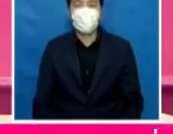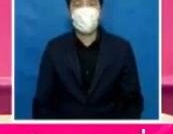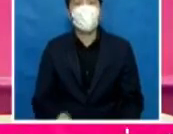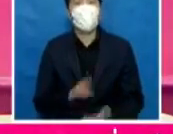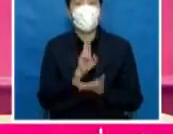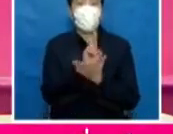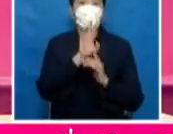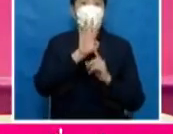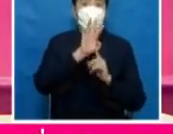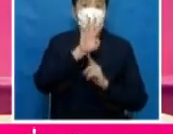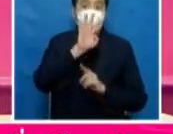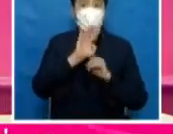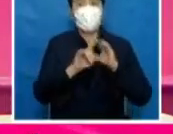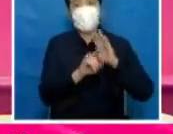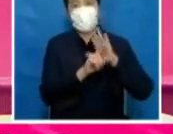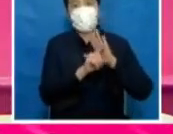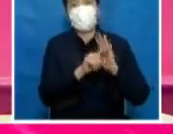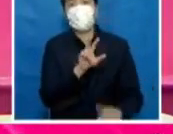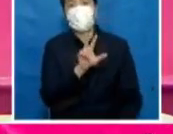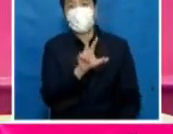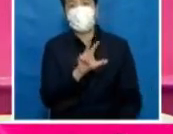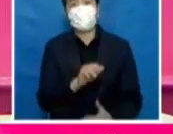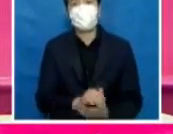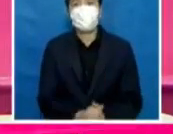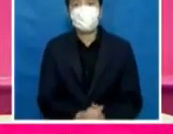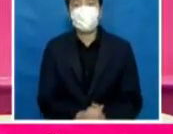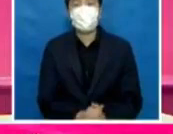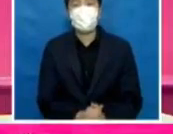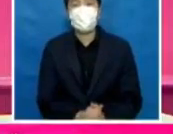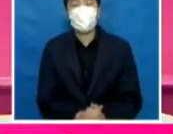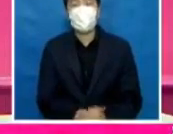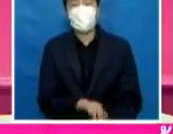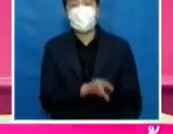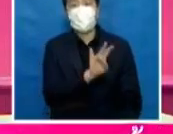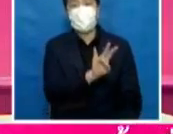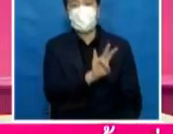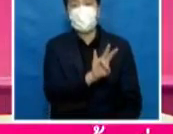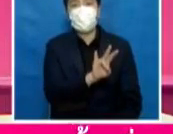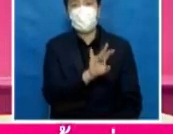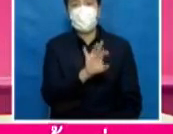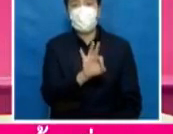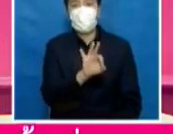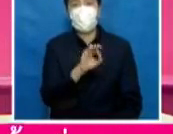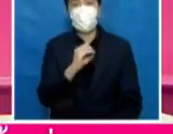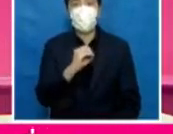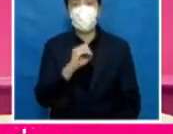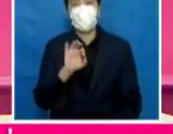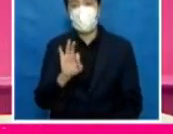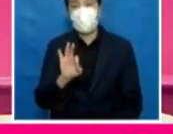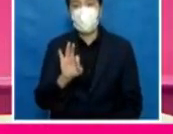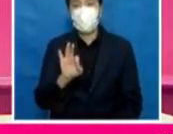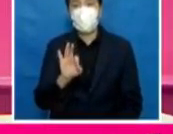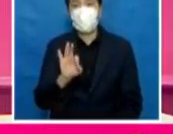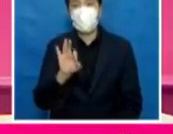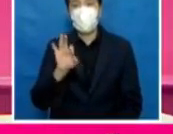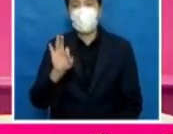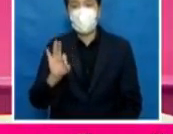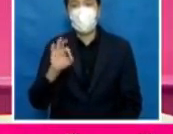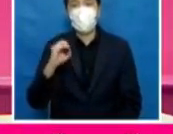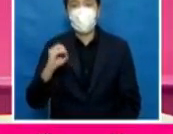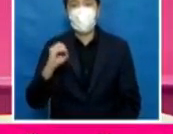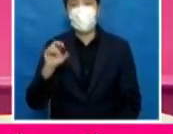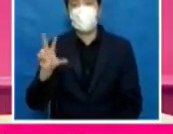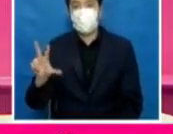อันดับที่4หมุนครั้งที่3เลขที่ออก7 909